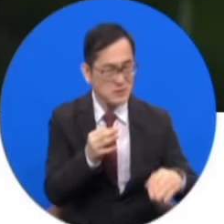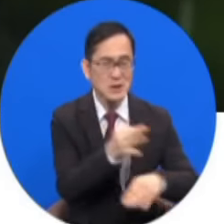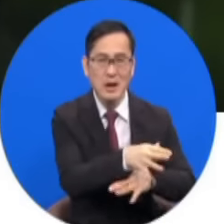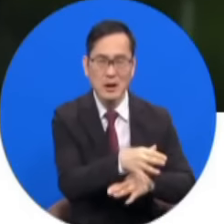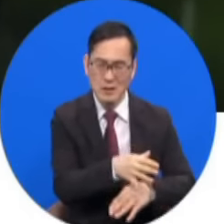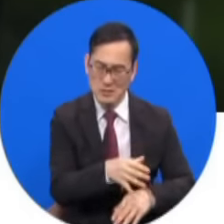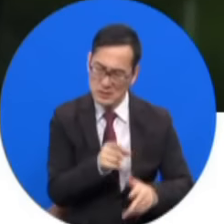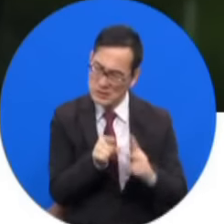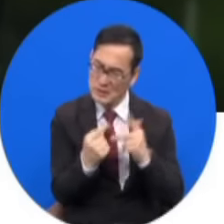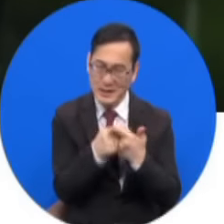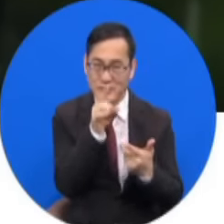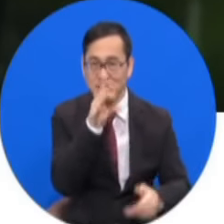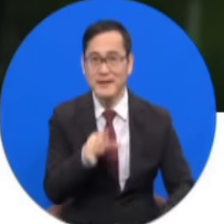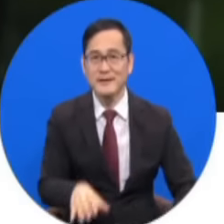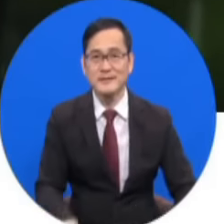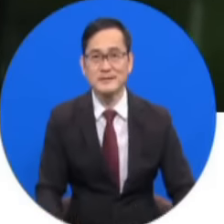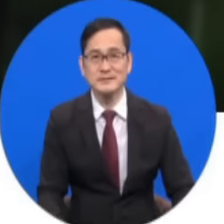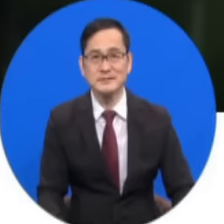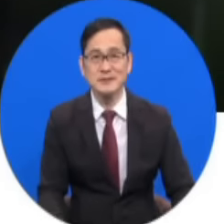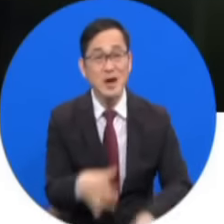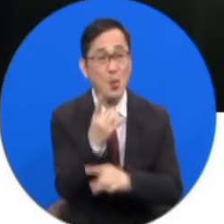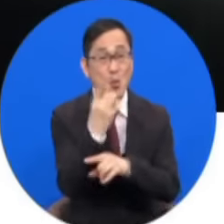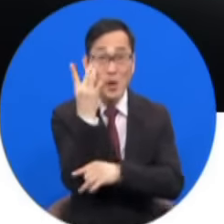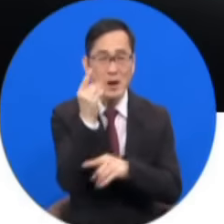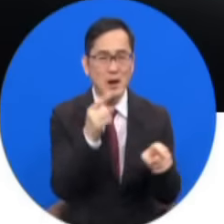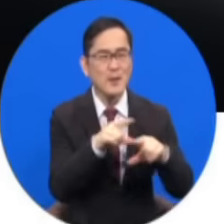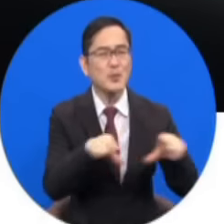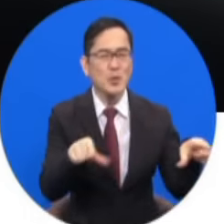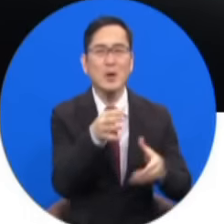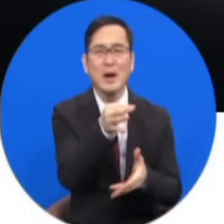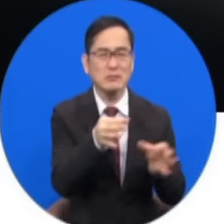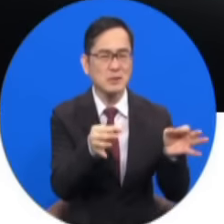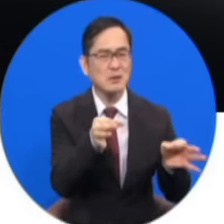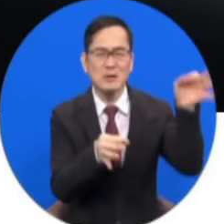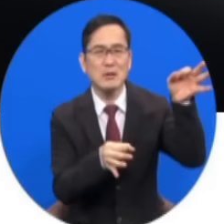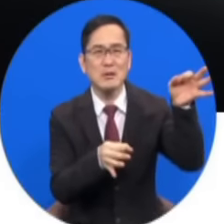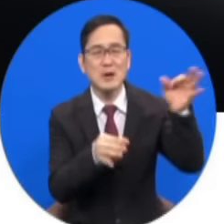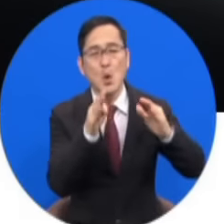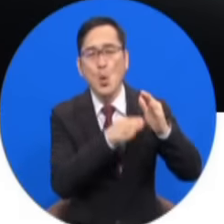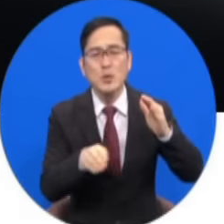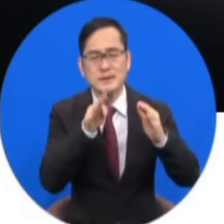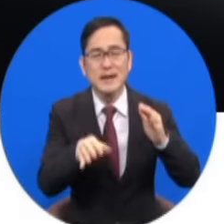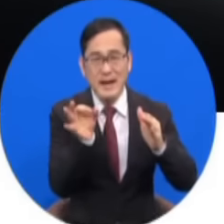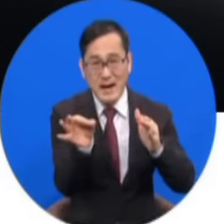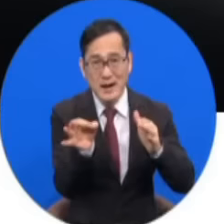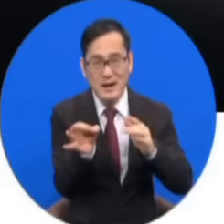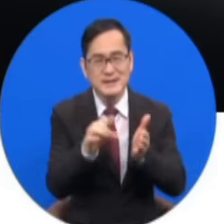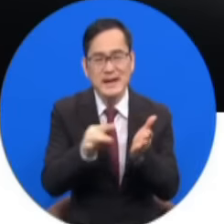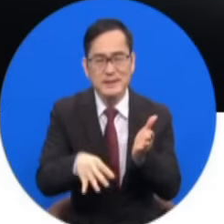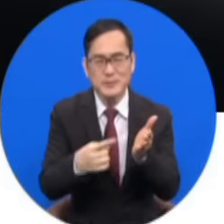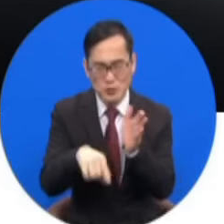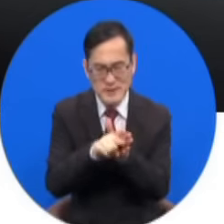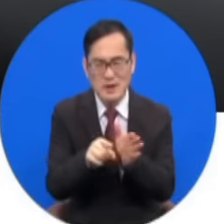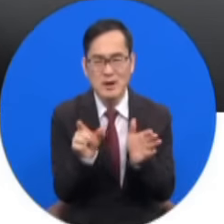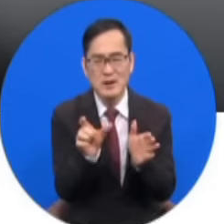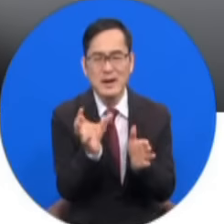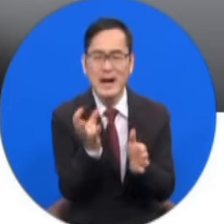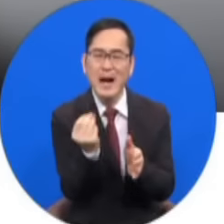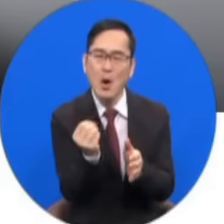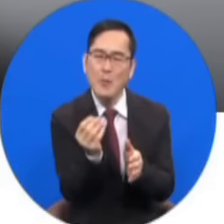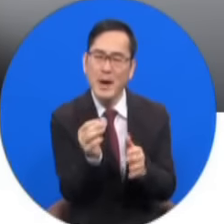저 제주도 별장을 시가보다 훨씬 적은 돈에 산 것도 이상하고 그다음에 만약에 2020년부터 그거를